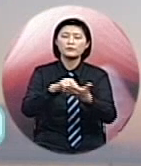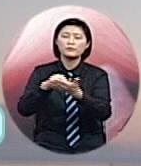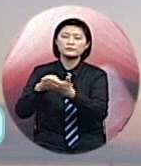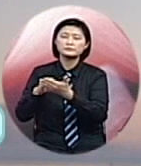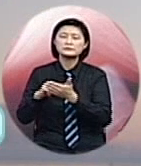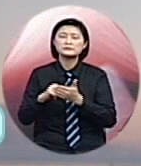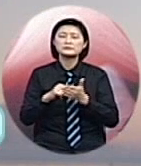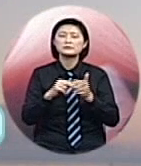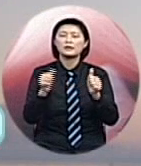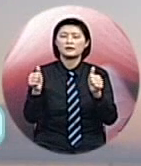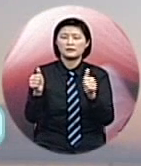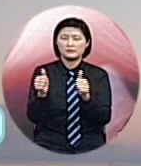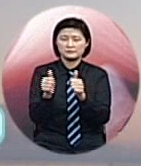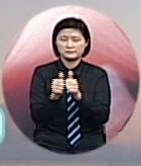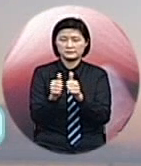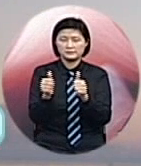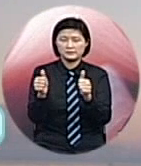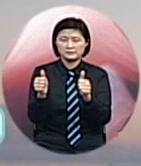외로운